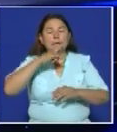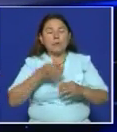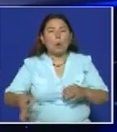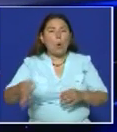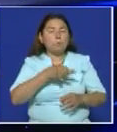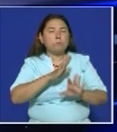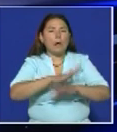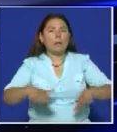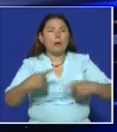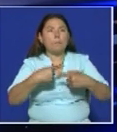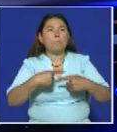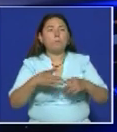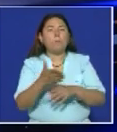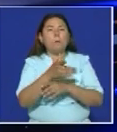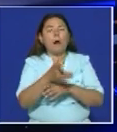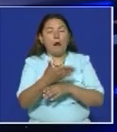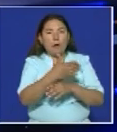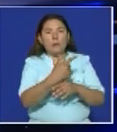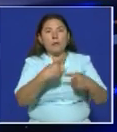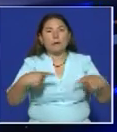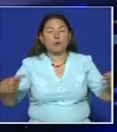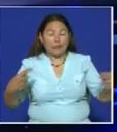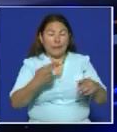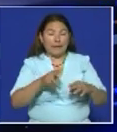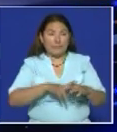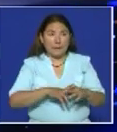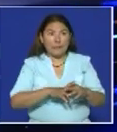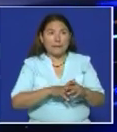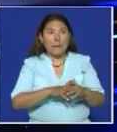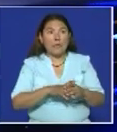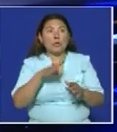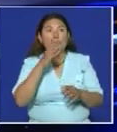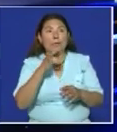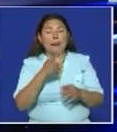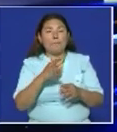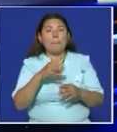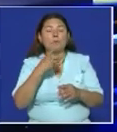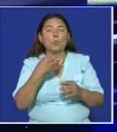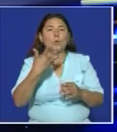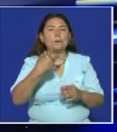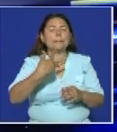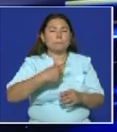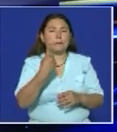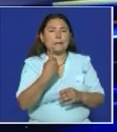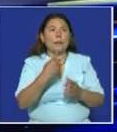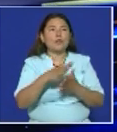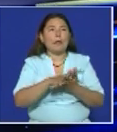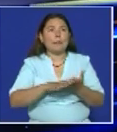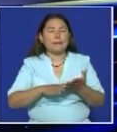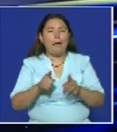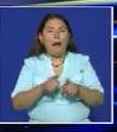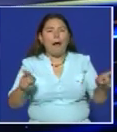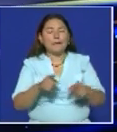бағалы балық түрлерінің уылдырық шашу кезеңінде өткізілетін жыл сайынғы шара мамырдың 31-ні дейін жалғасады. Акция